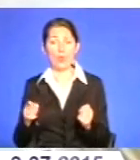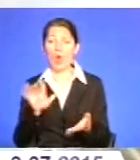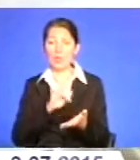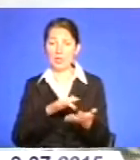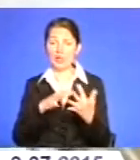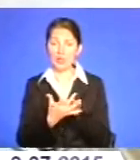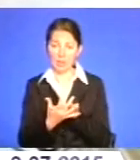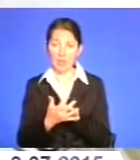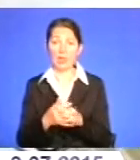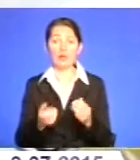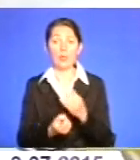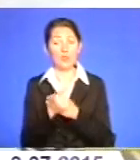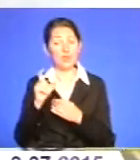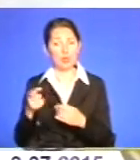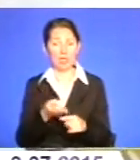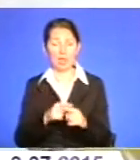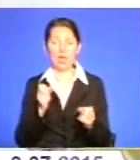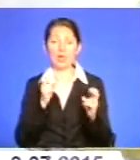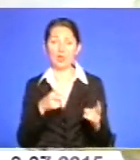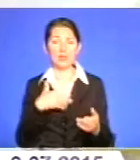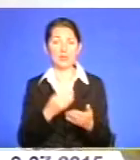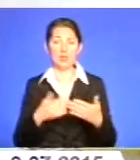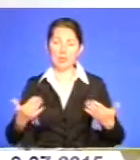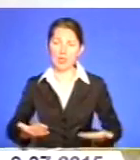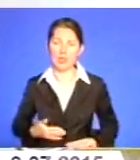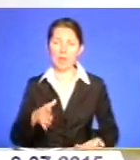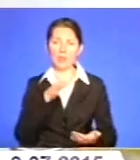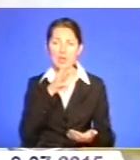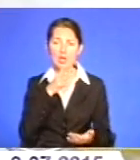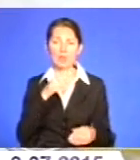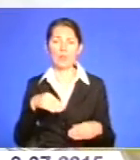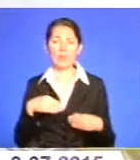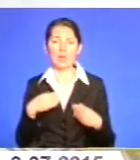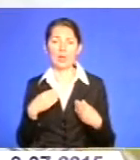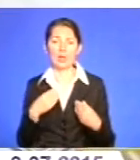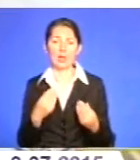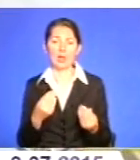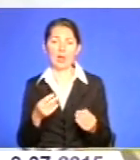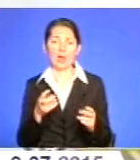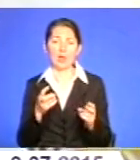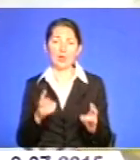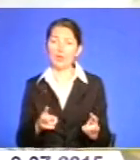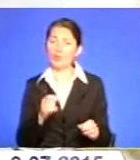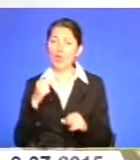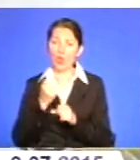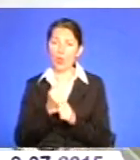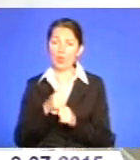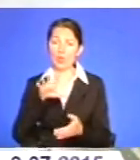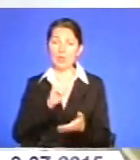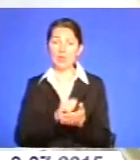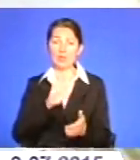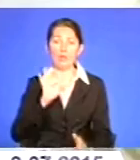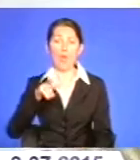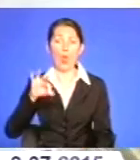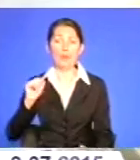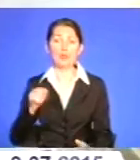яка, ризикуючи своїм життям, часом, пожертвувавши якоюсь роботою, займається волонтерською діяльністю, їздить, возить,